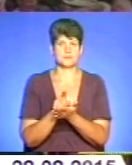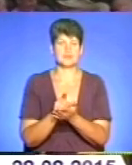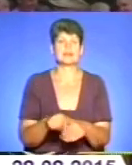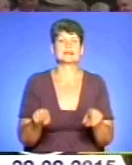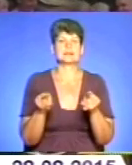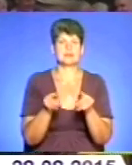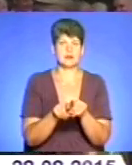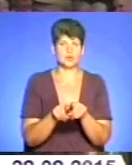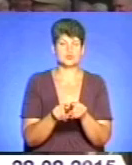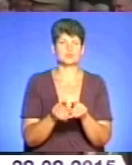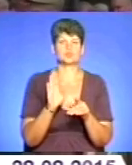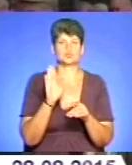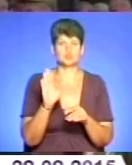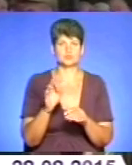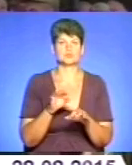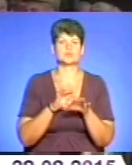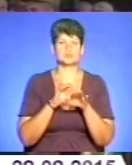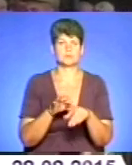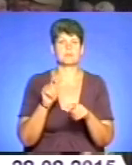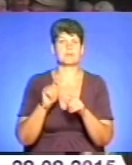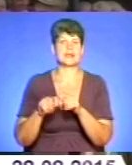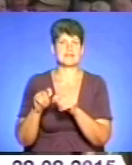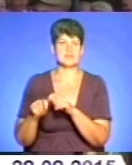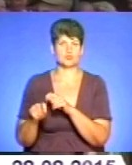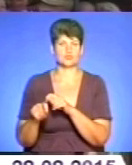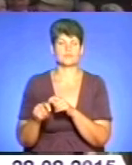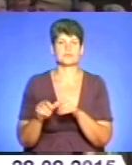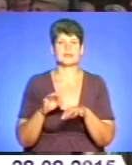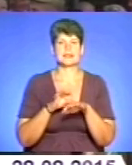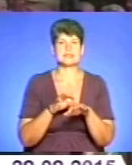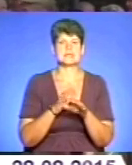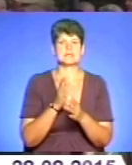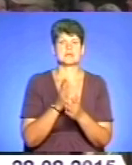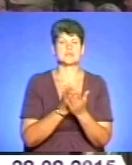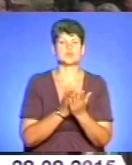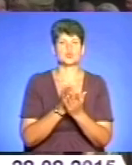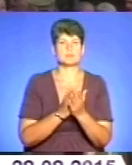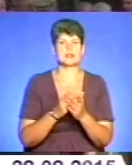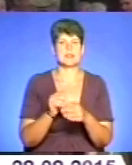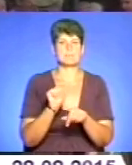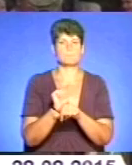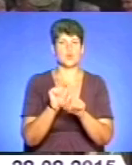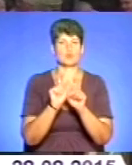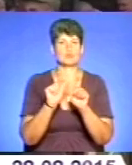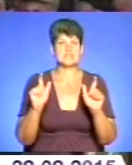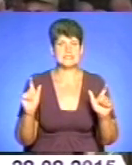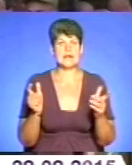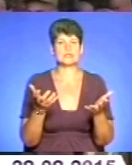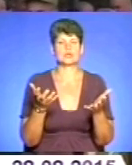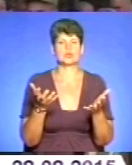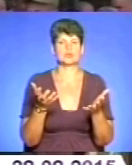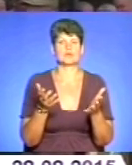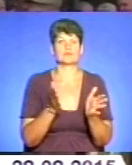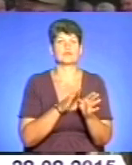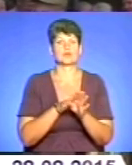Також будемо здійснювати перевірку несення служби на блокпостах, дотримання громадської